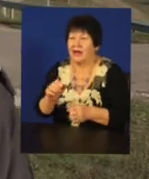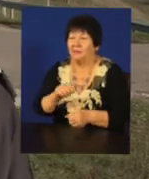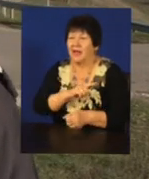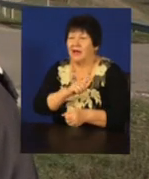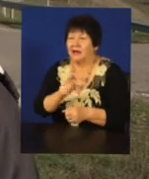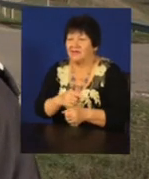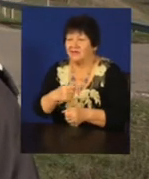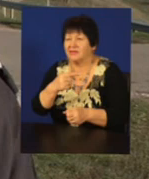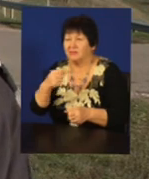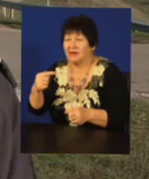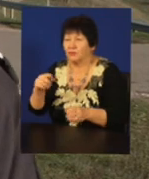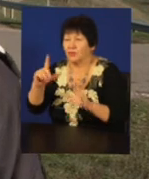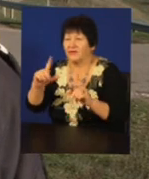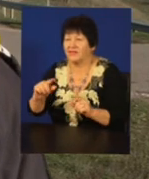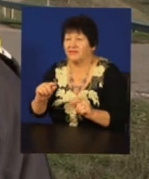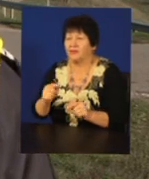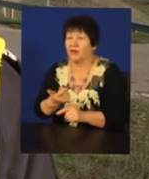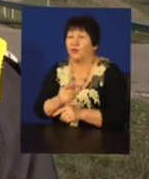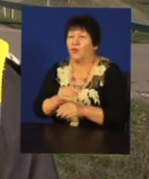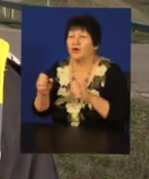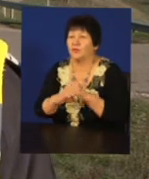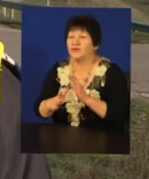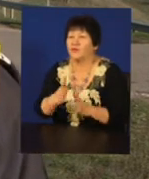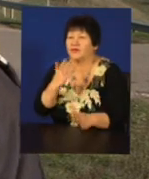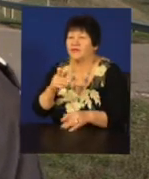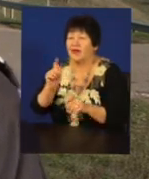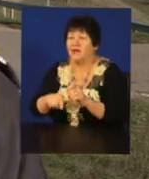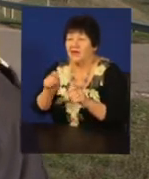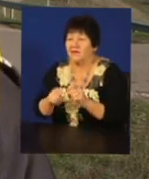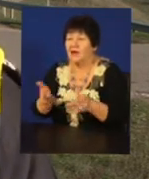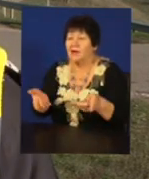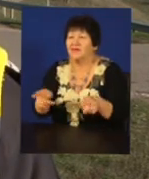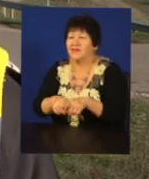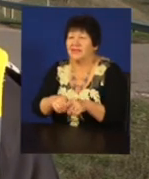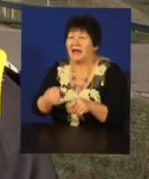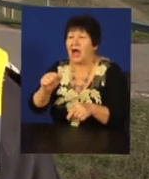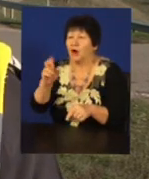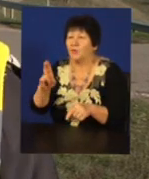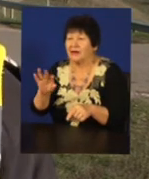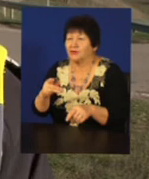rezistentă temperaturilor scăzute. Nu în ultimul rând să verificăm și starea acumulatorului, care